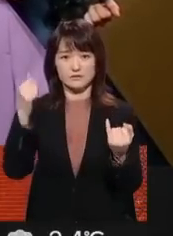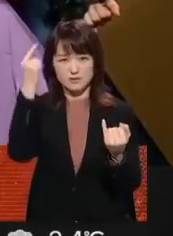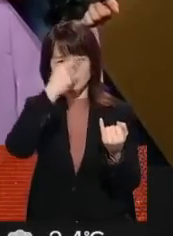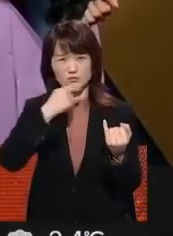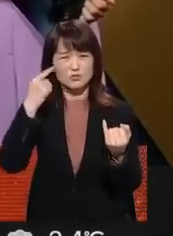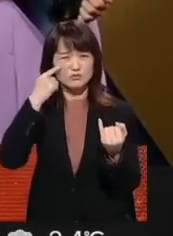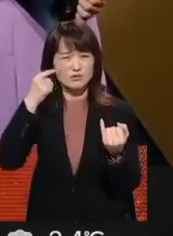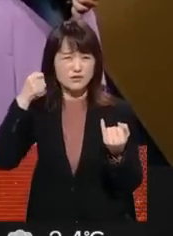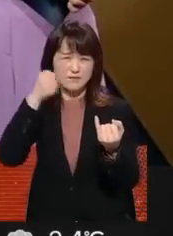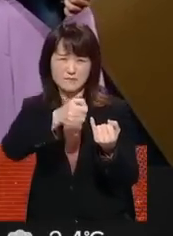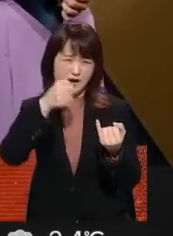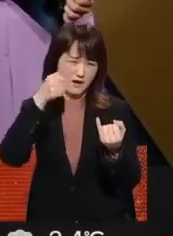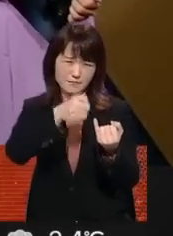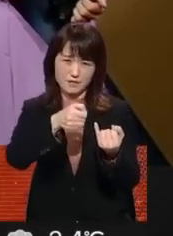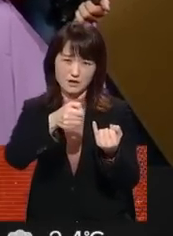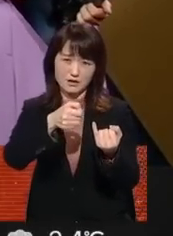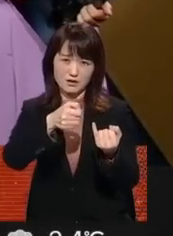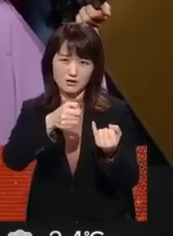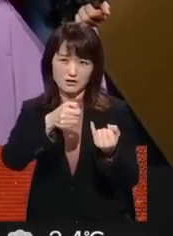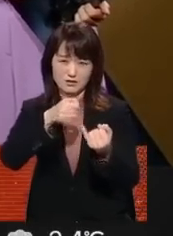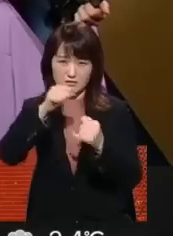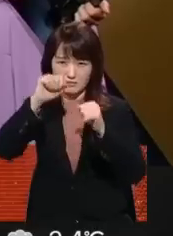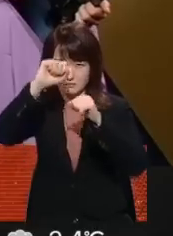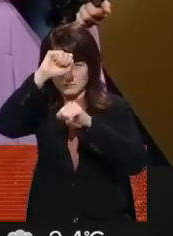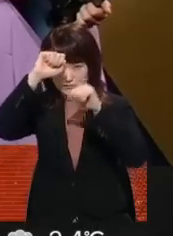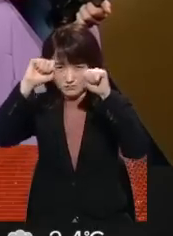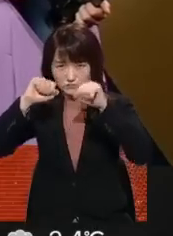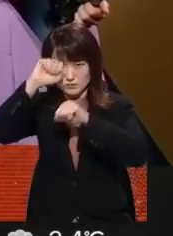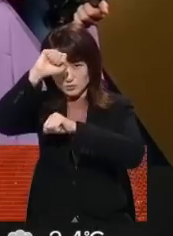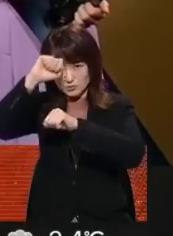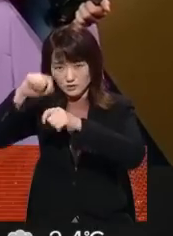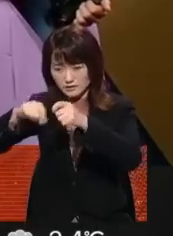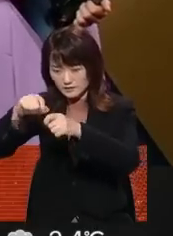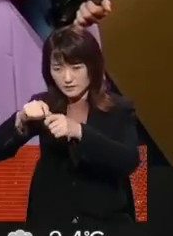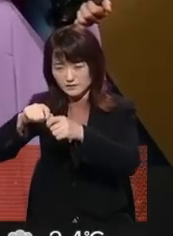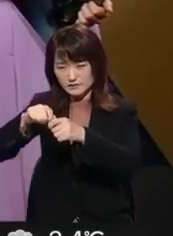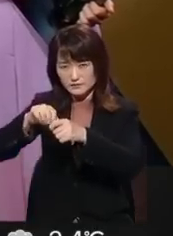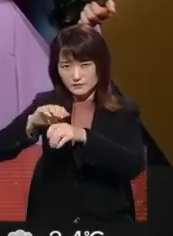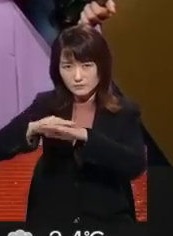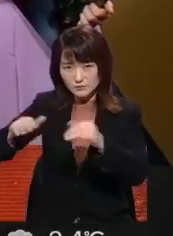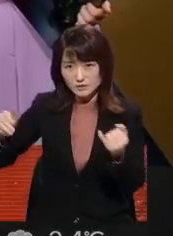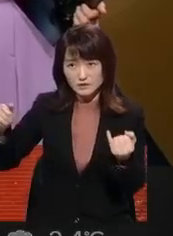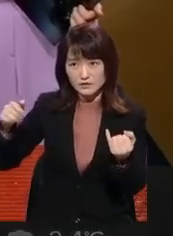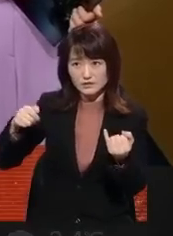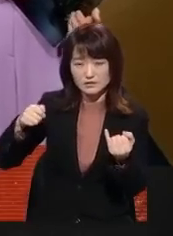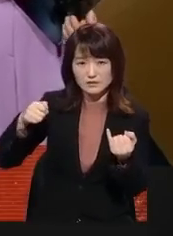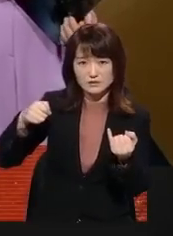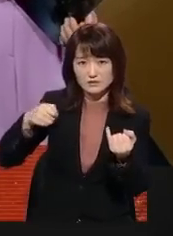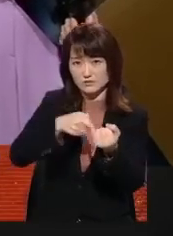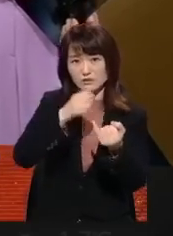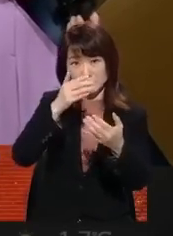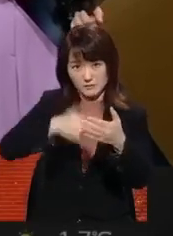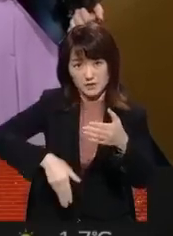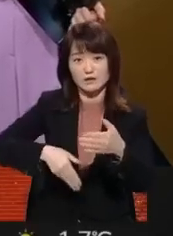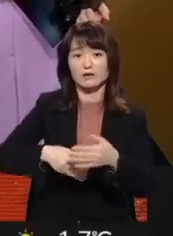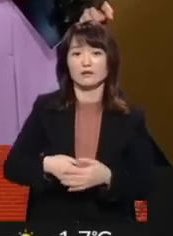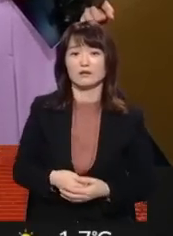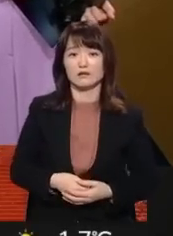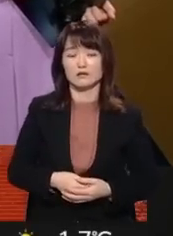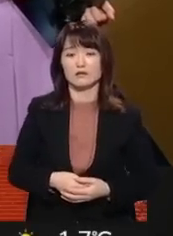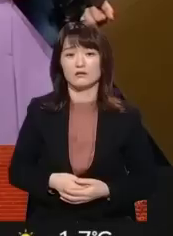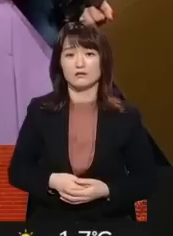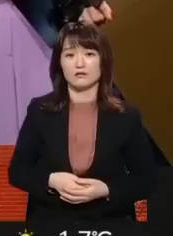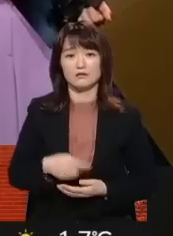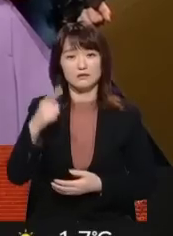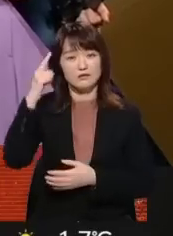얼굴과 눈을 두 차례 폭행했고 급기야 운동화 끈까지 풀어 살해하려다 미수에 그쳤습니다 더 놀라운 건